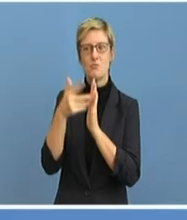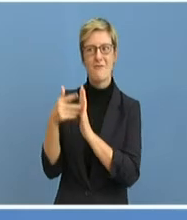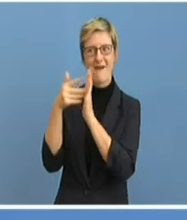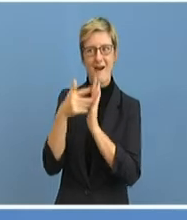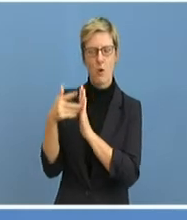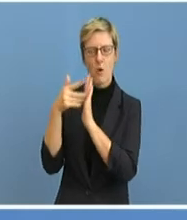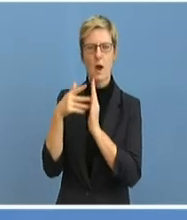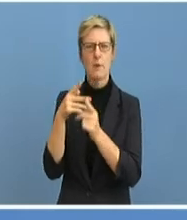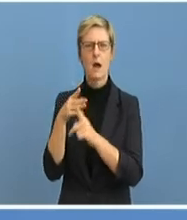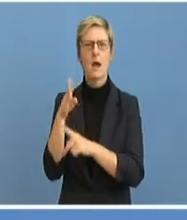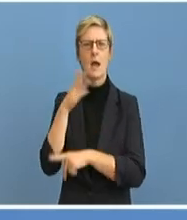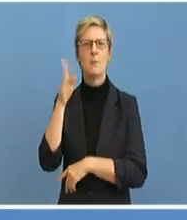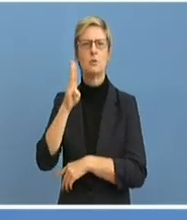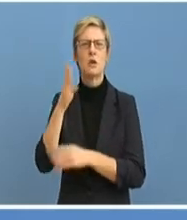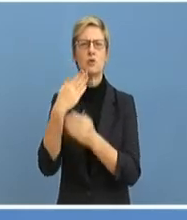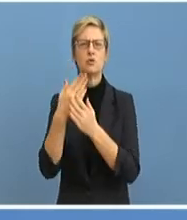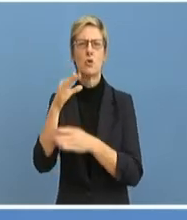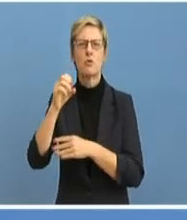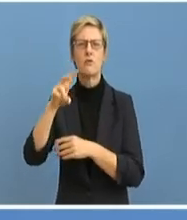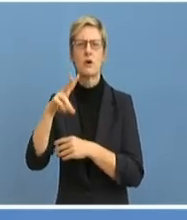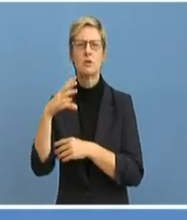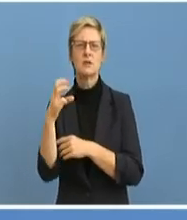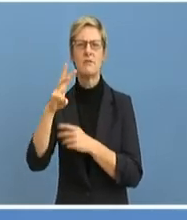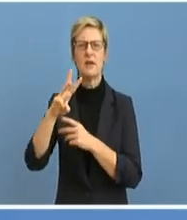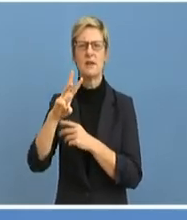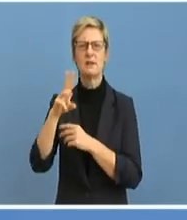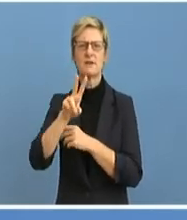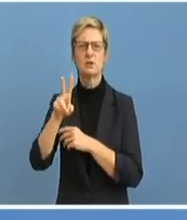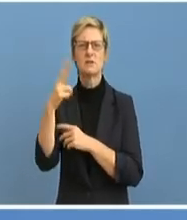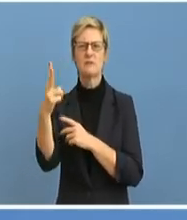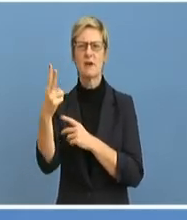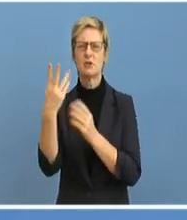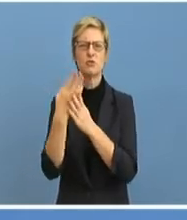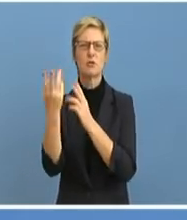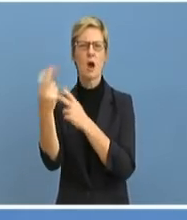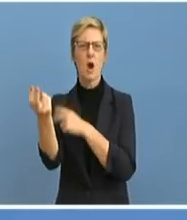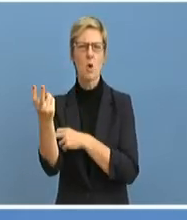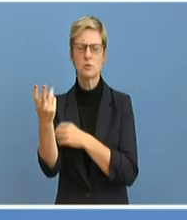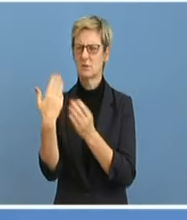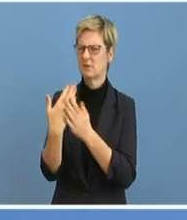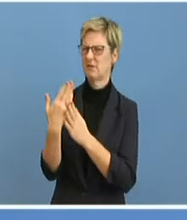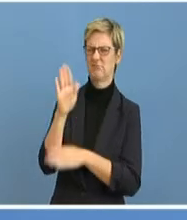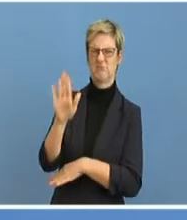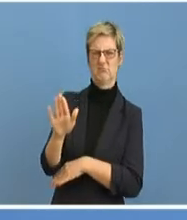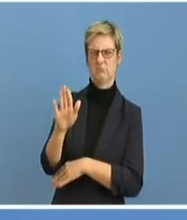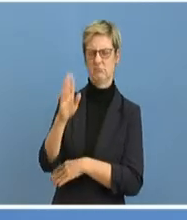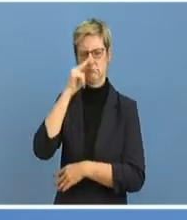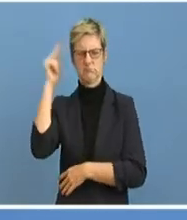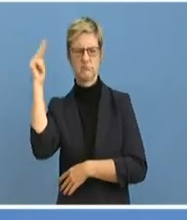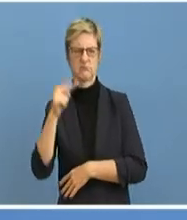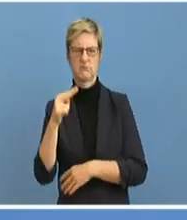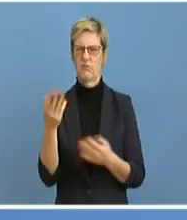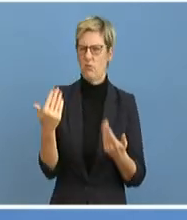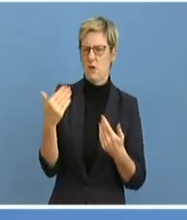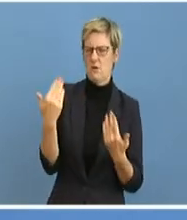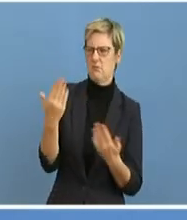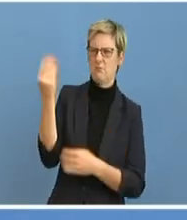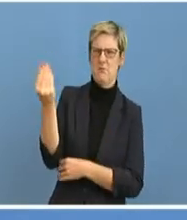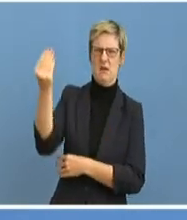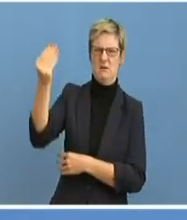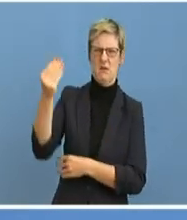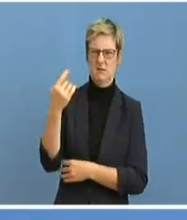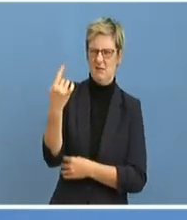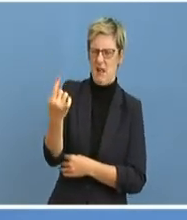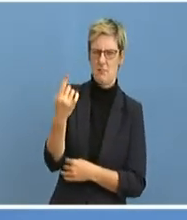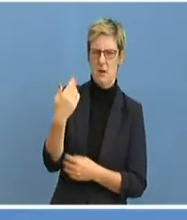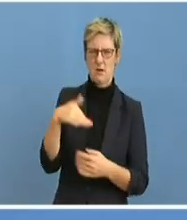bereits geschildert, die OVCW bereits 2002 verlassen, sodass aus unserer Sicht leider nicht ersichtlich war, was ein Briefing für